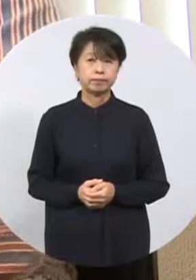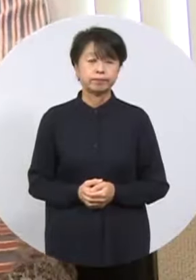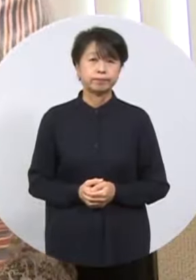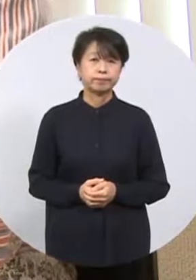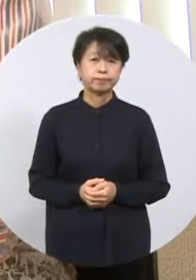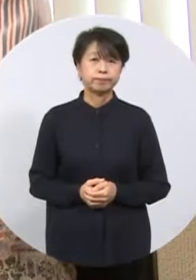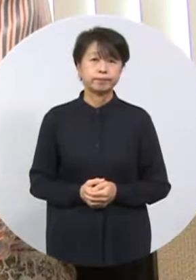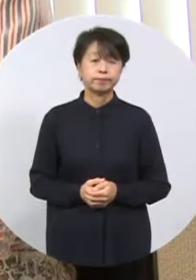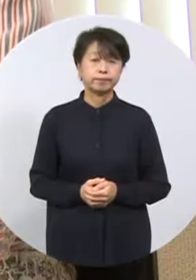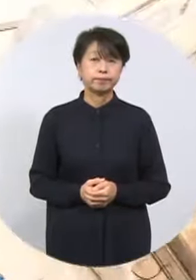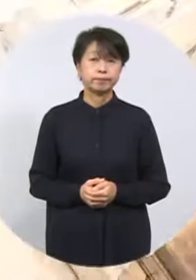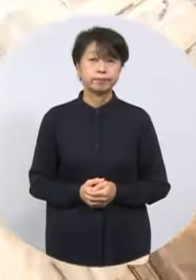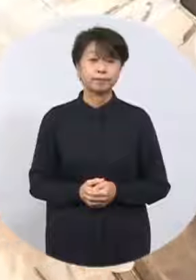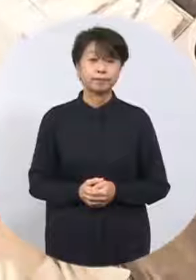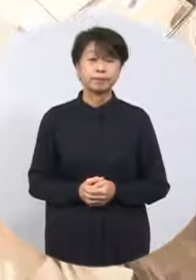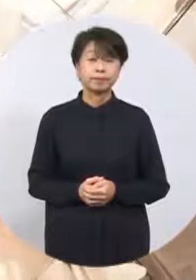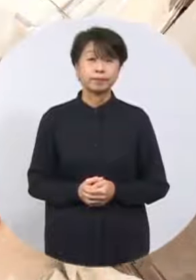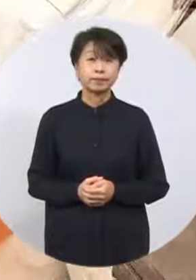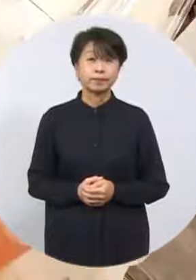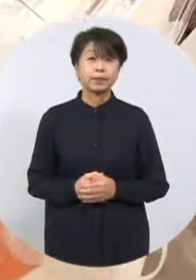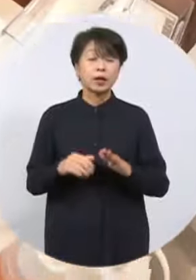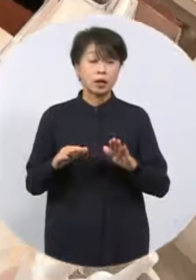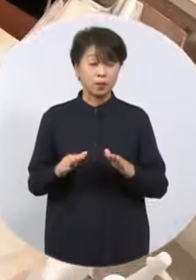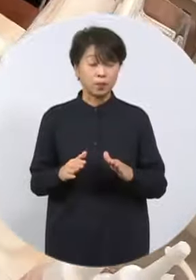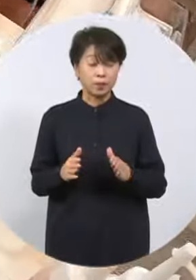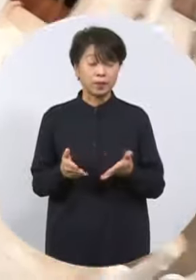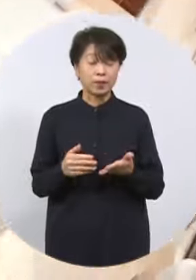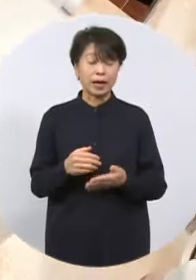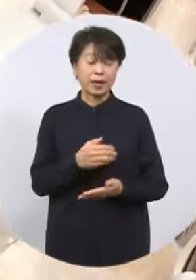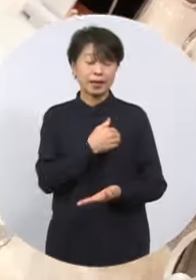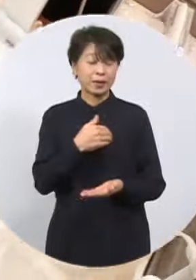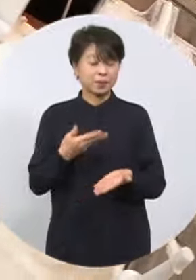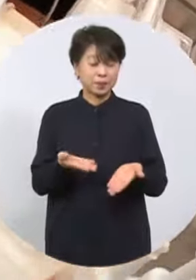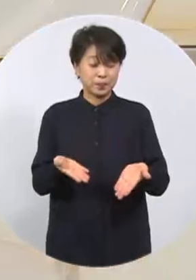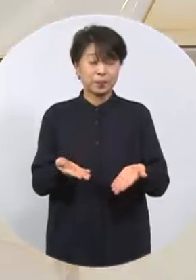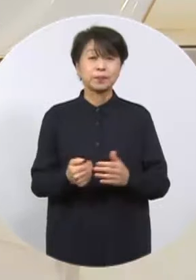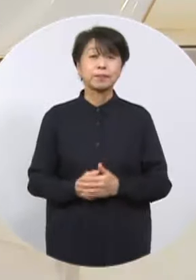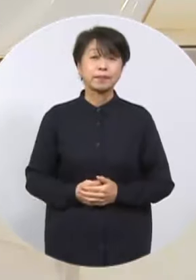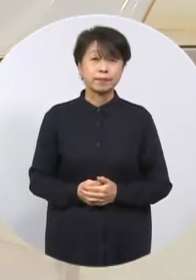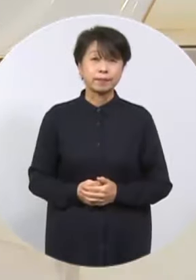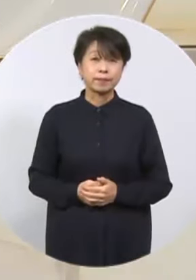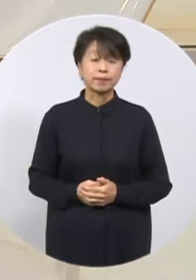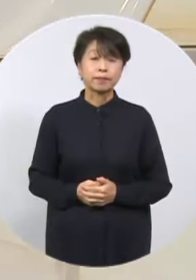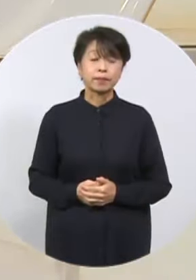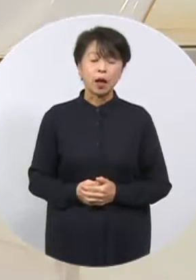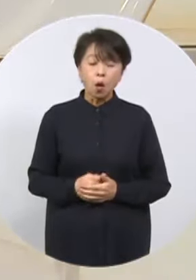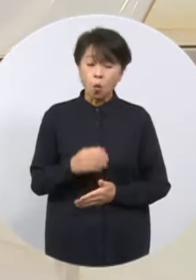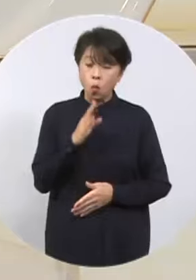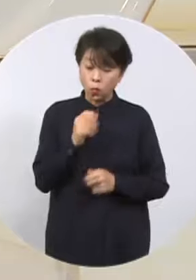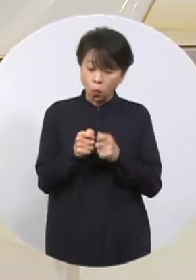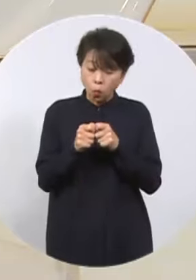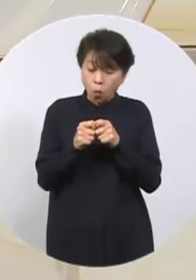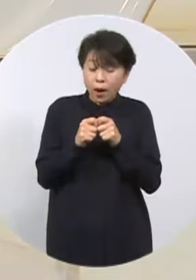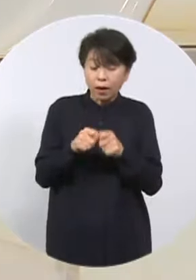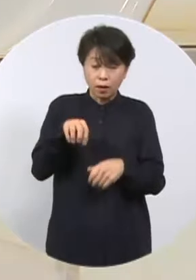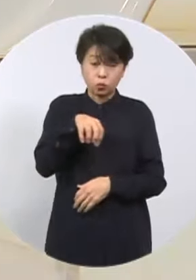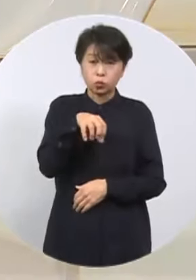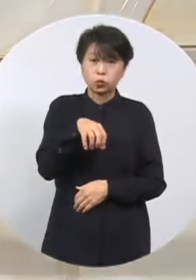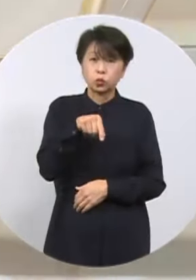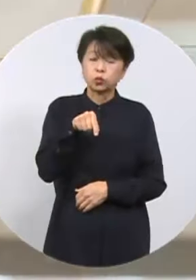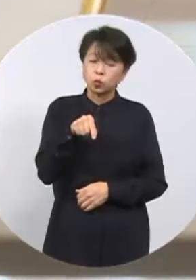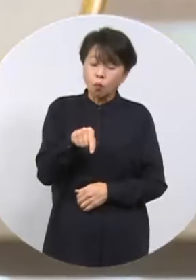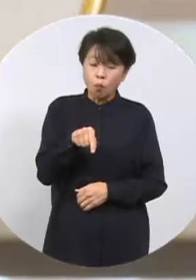は い、今書いたらこういう感じで今これがこうなりましたということですね。 はい、やっぱりこういうなんか細かいところとか